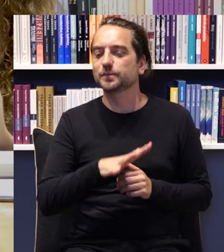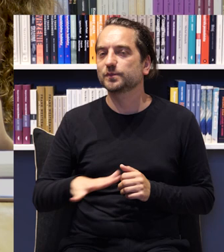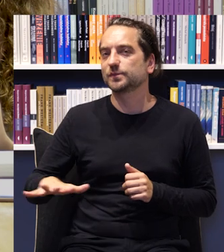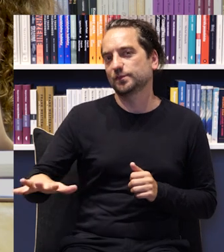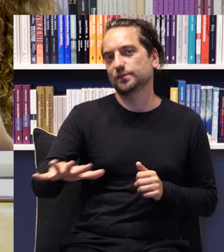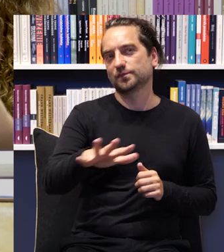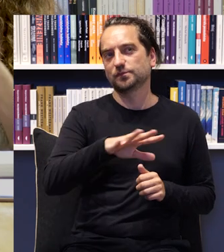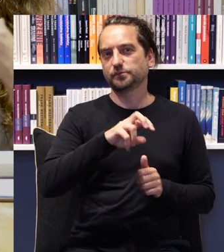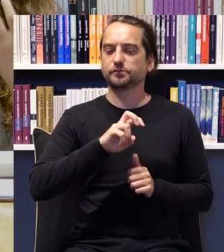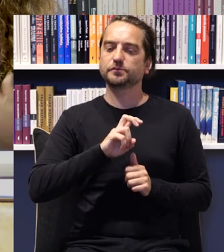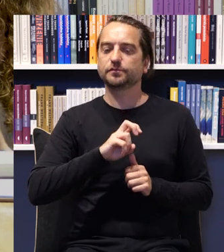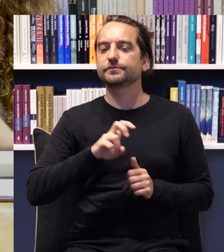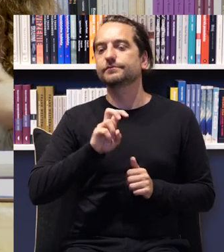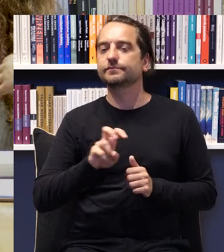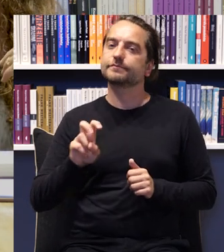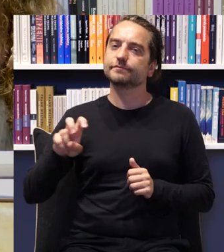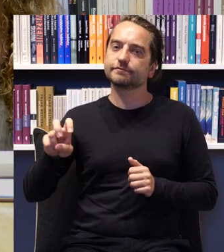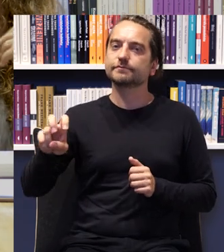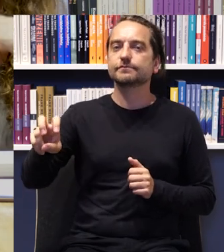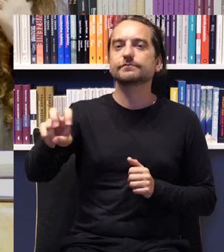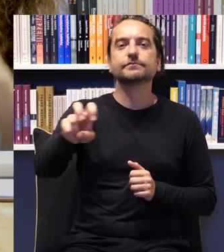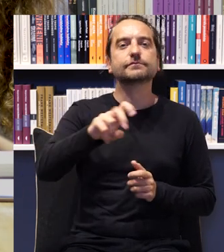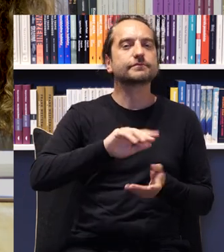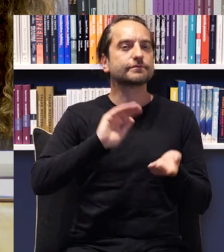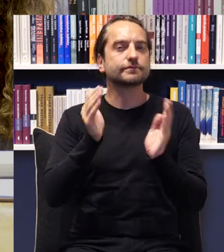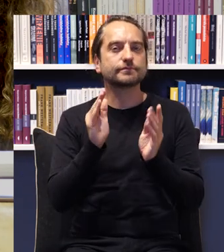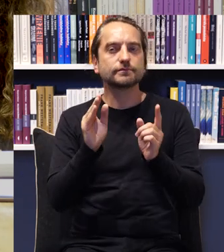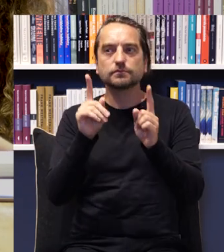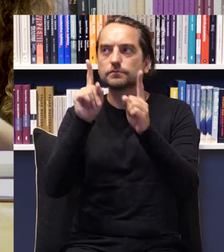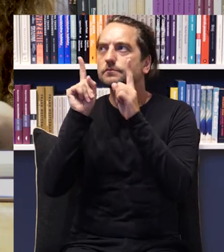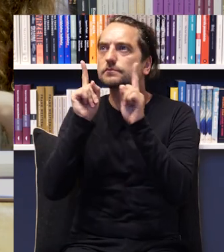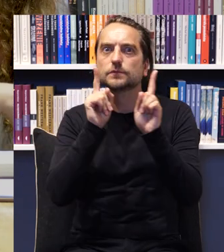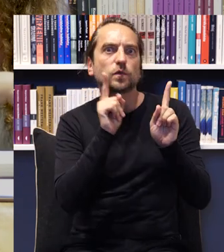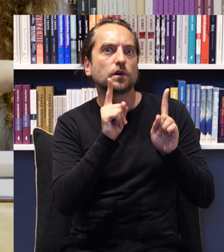przemierzana w taki sposób bardzo uważny,